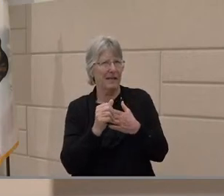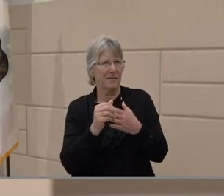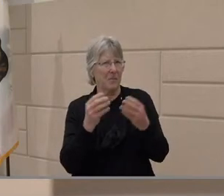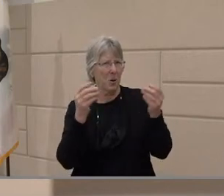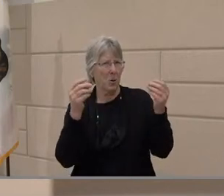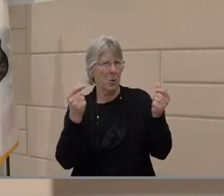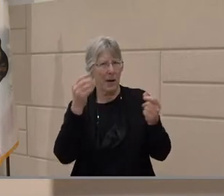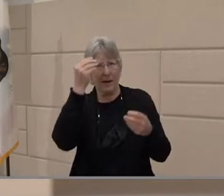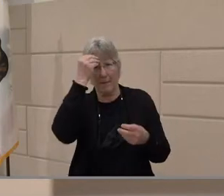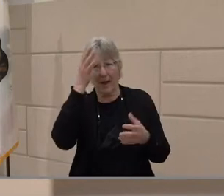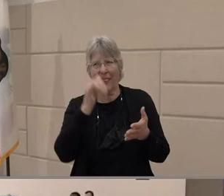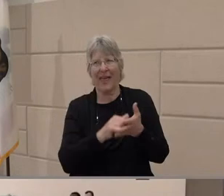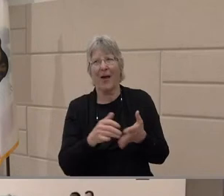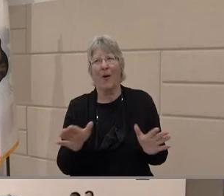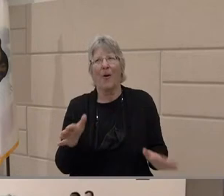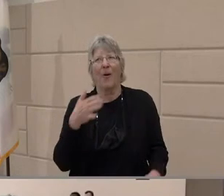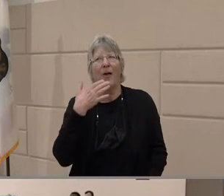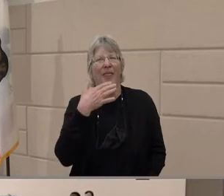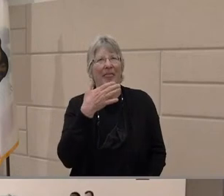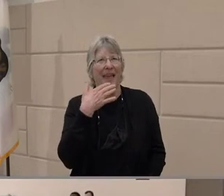ยนังเซ